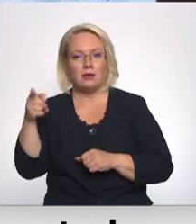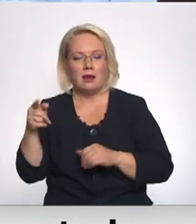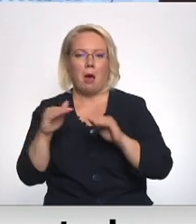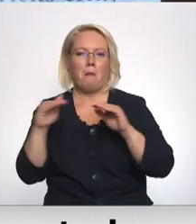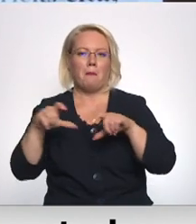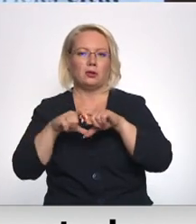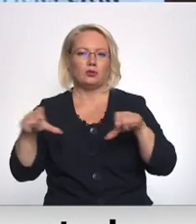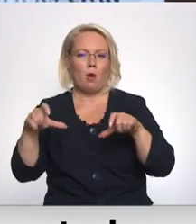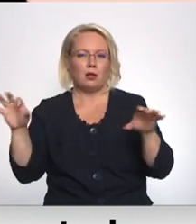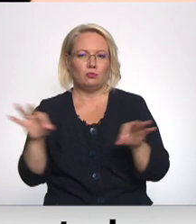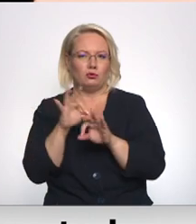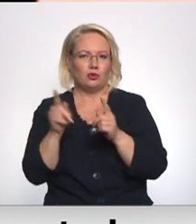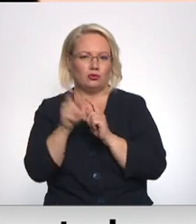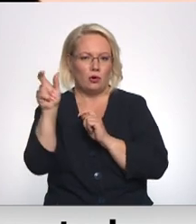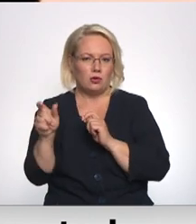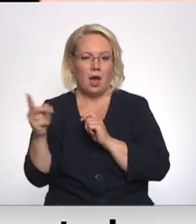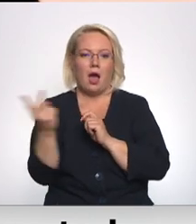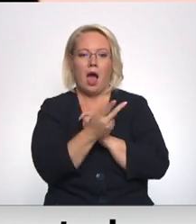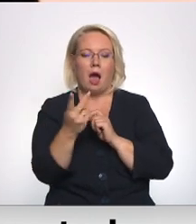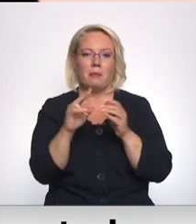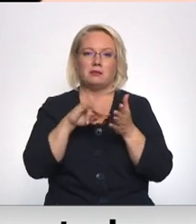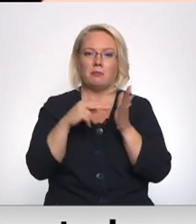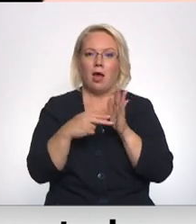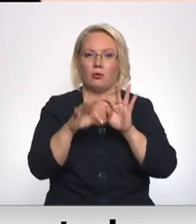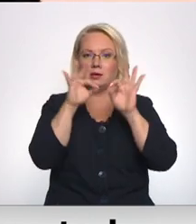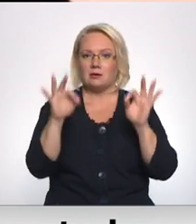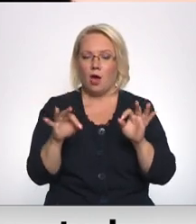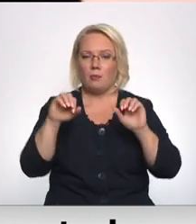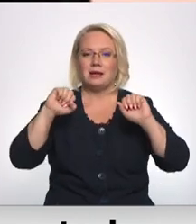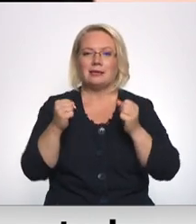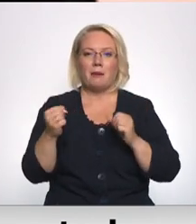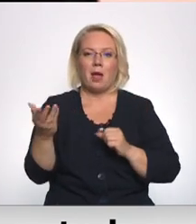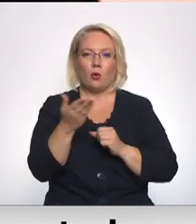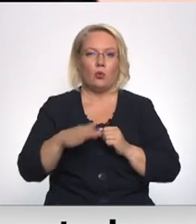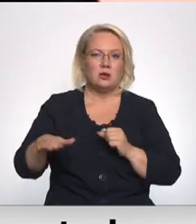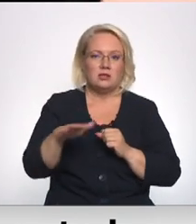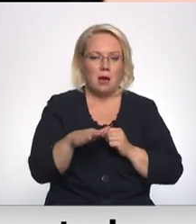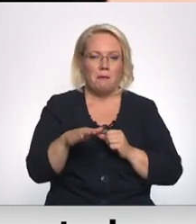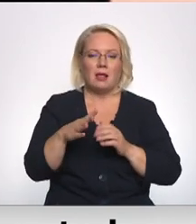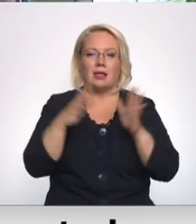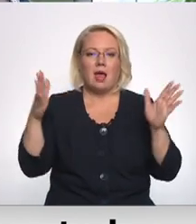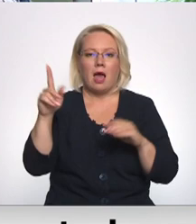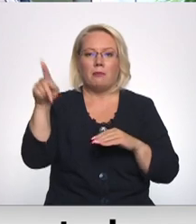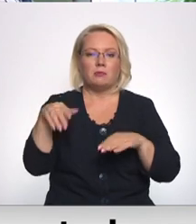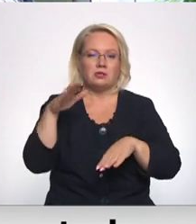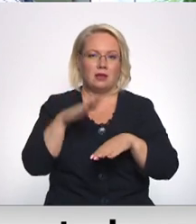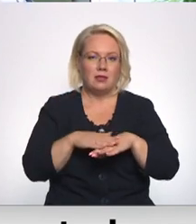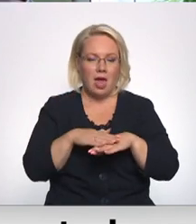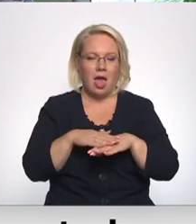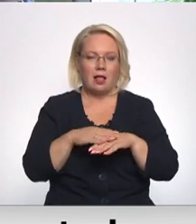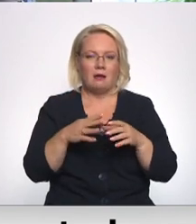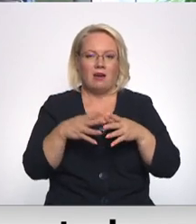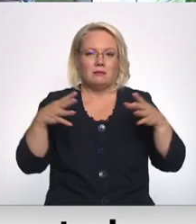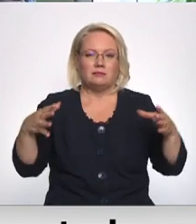pamatskolas audzēkņus. Sākotnēji abas plānojušas konferences rīkot Ziemeļkurzemē, bet lielā pieprasījuma dēļ robežas